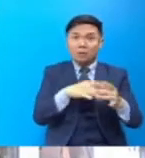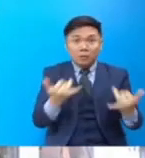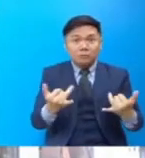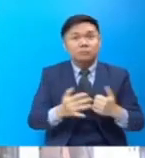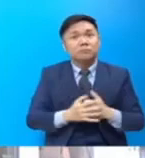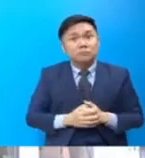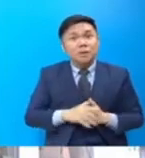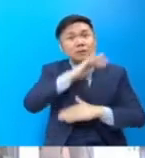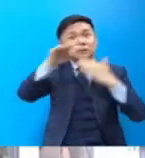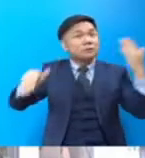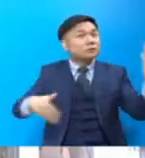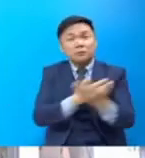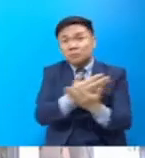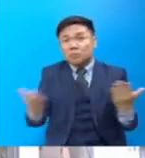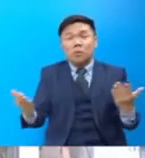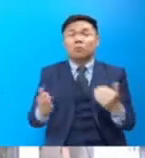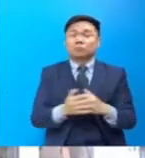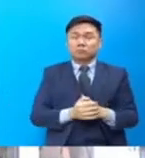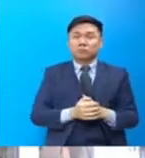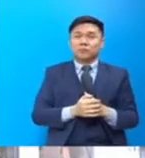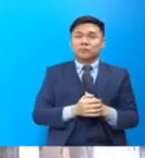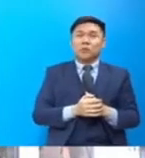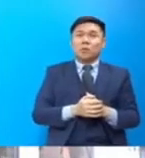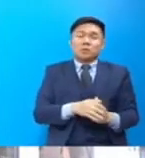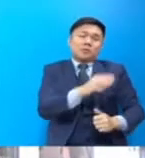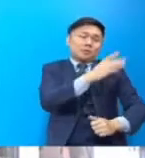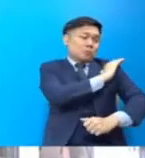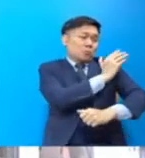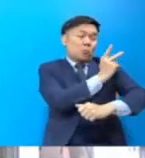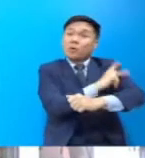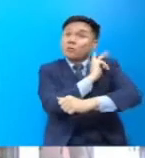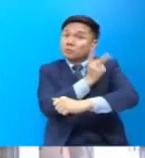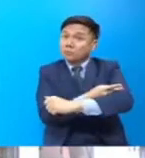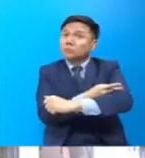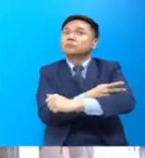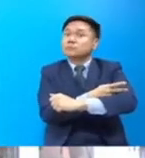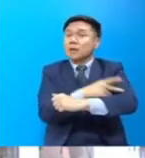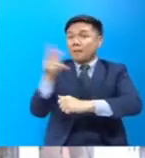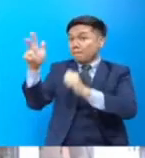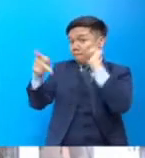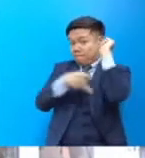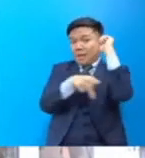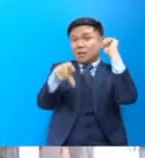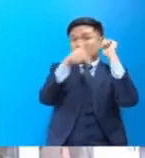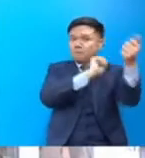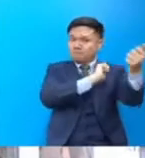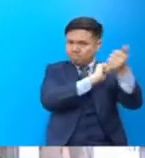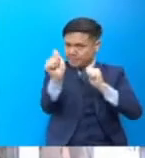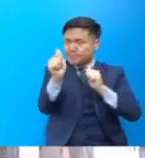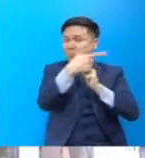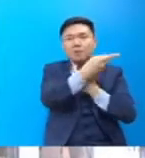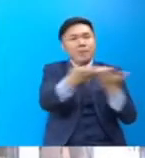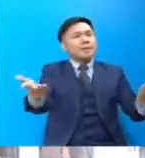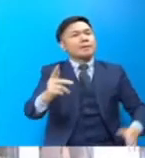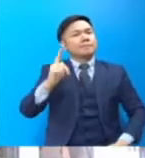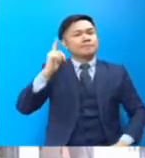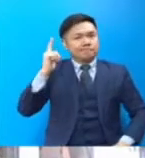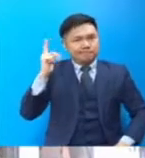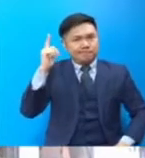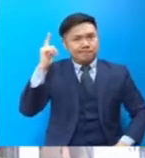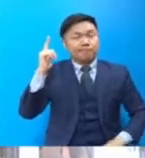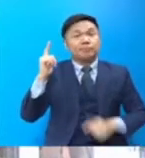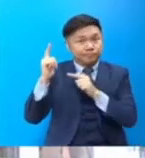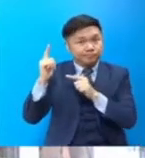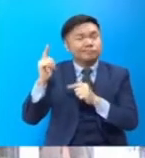sampai waktunya Sumo pengakuan hosseini dibekalkan dan dan di lulus tali paling menuntut bekas tapi bagi